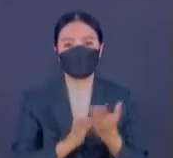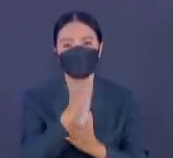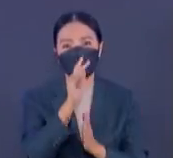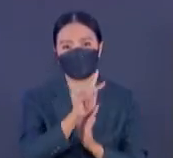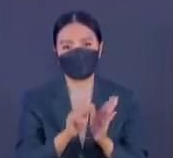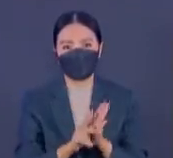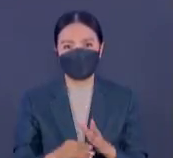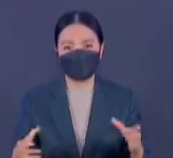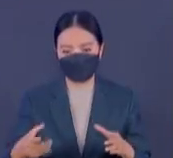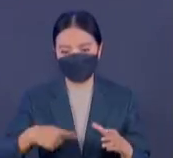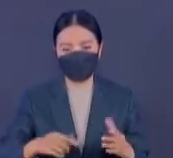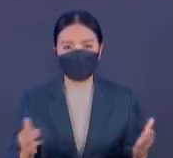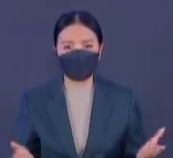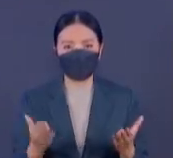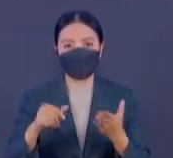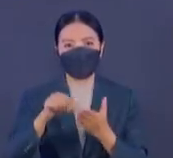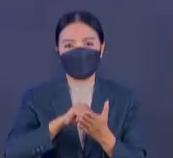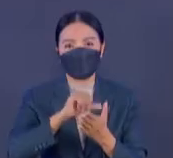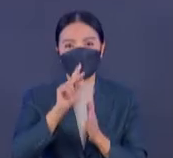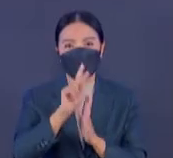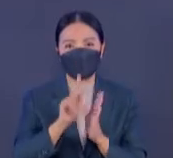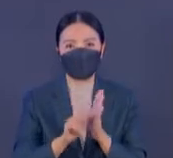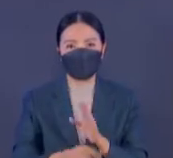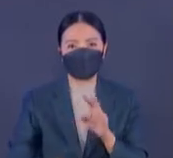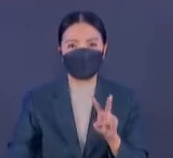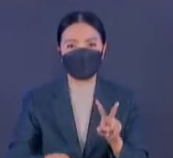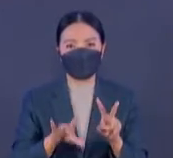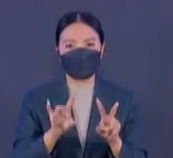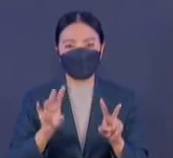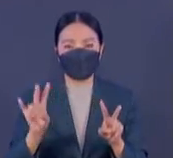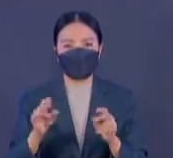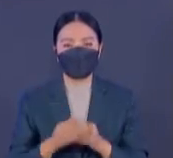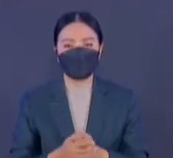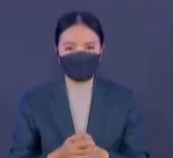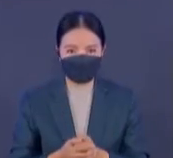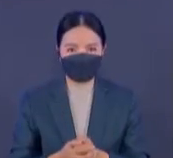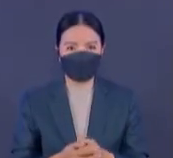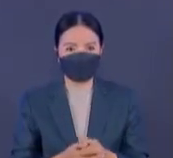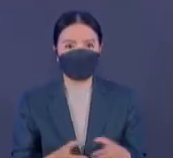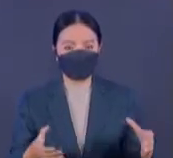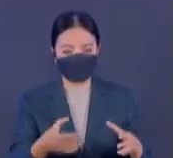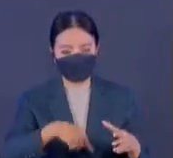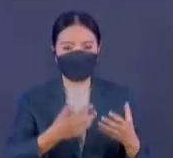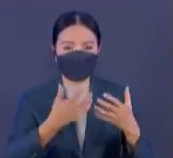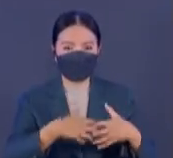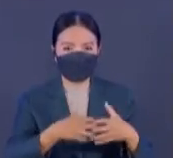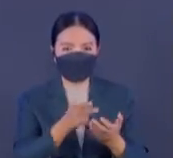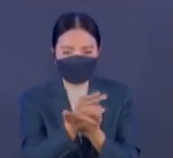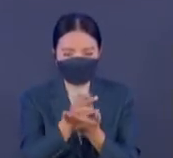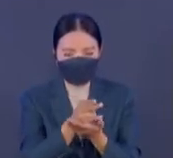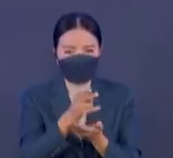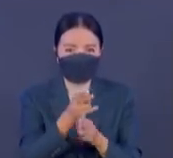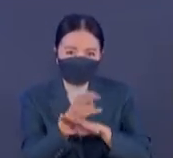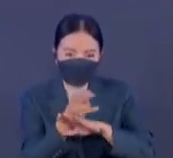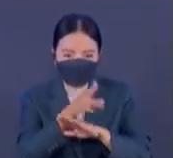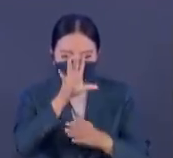กลุ่มผู้สนับสนุนให้แก้ไขกฎหมายมาตรา287และตัวแทนผู้ผลิตสื่อทางเพศได้มีการยื่นเอกสารร่างกฎหม